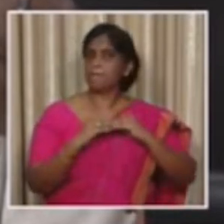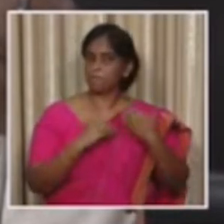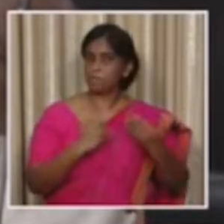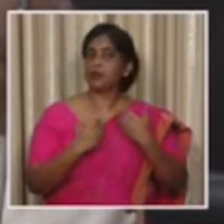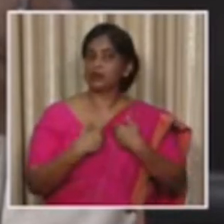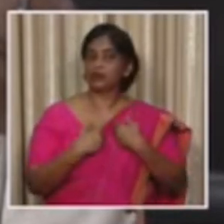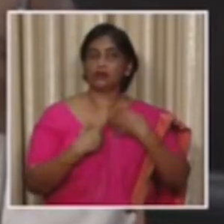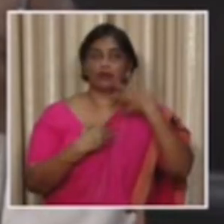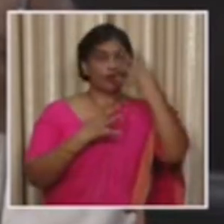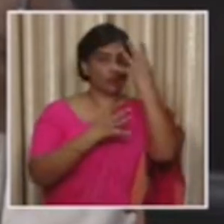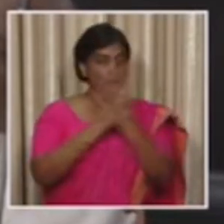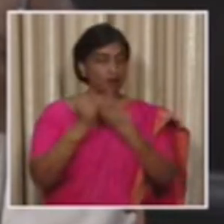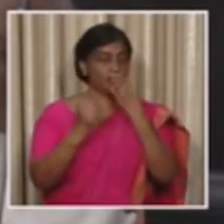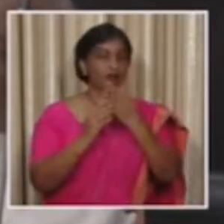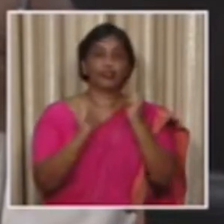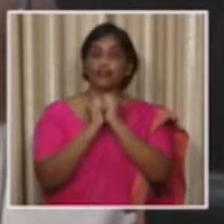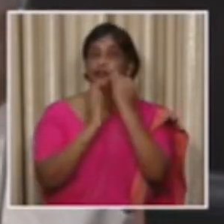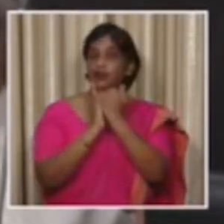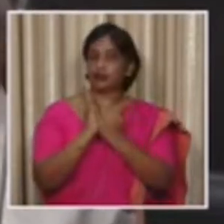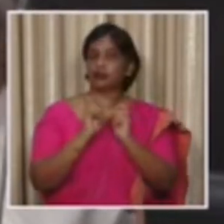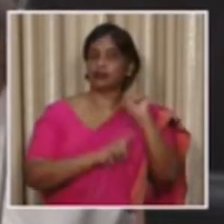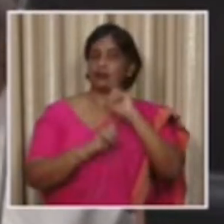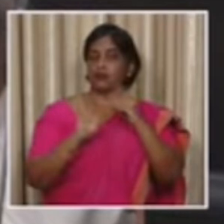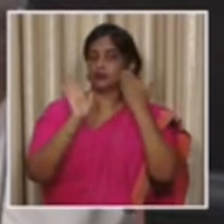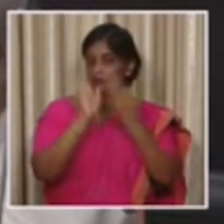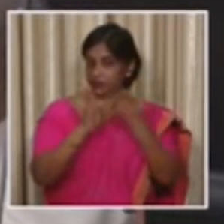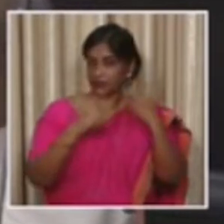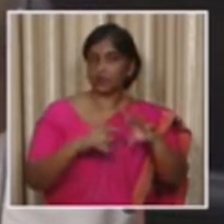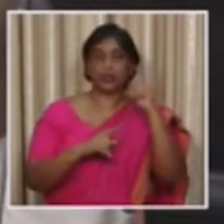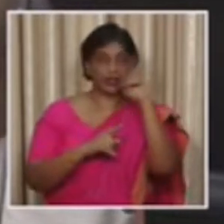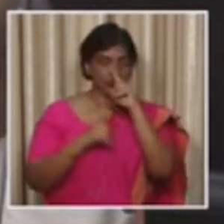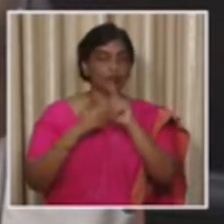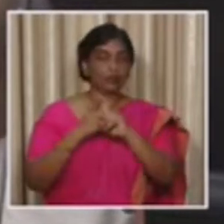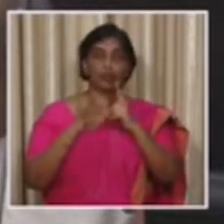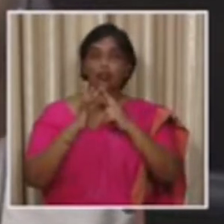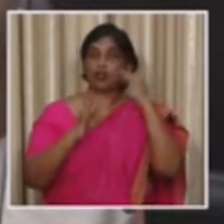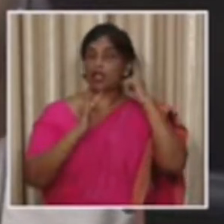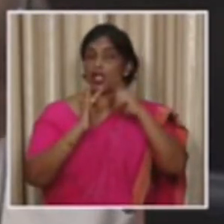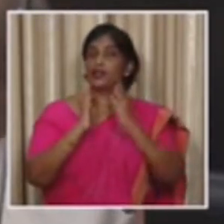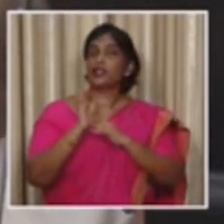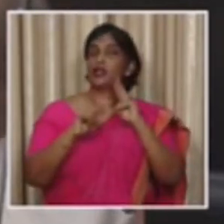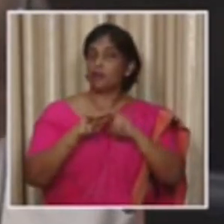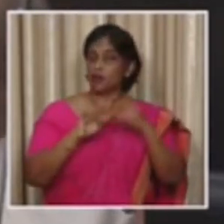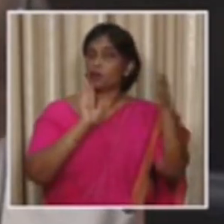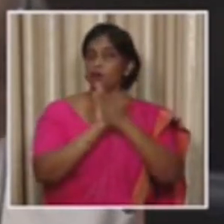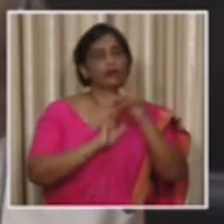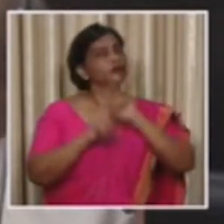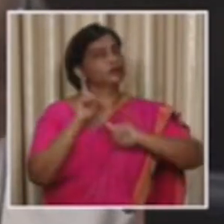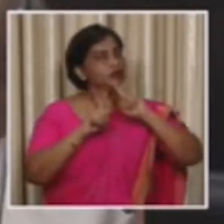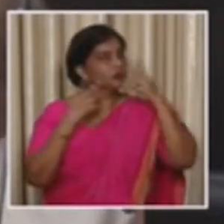අපේ සිව්වැදෑරුම් වැඩසැලැස්ම මේ පාර්ලිමේන්තුව හමුවේ තැබුවා. එක ජාත්‍යන්තර මුල්‍ය අරමුදල සමග සාකච්ඡා